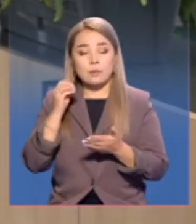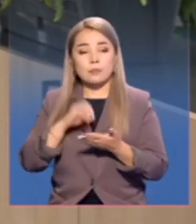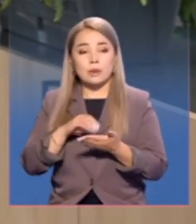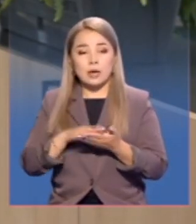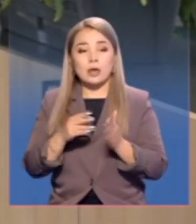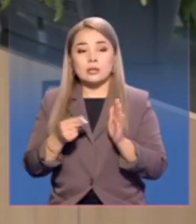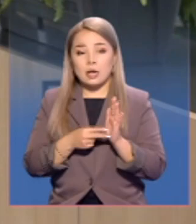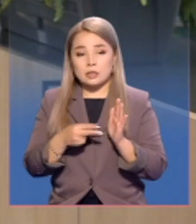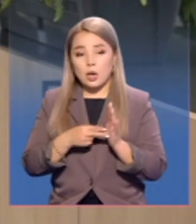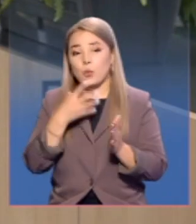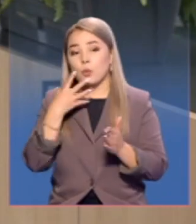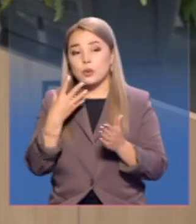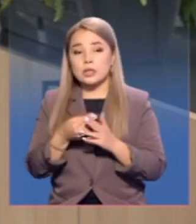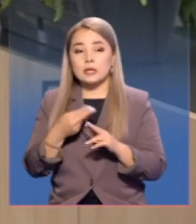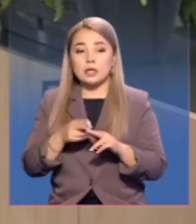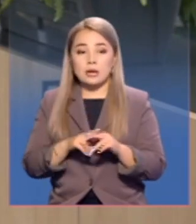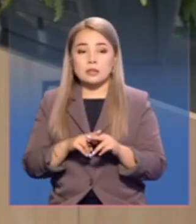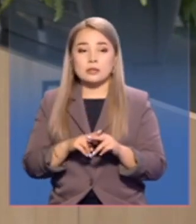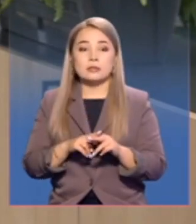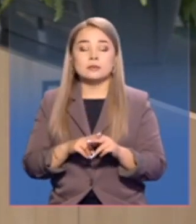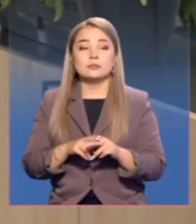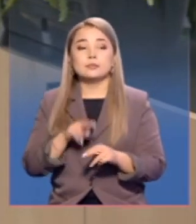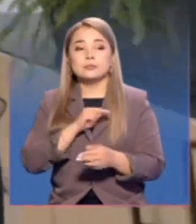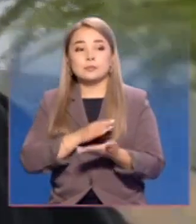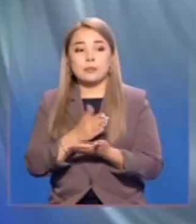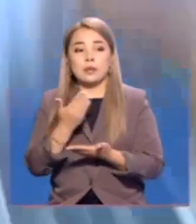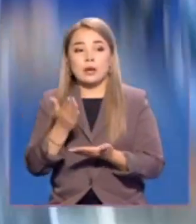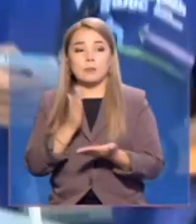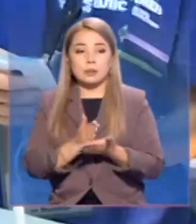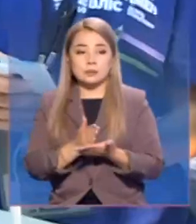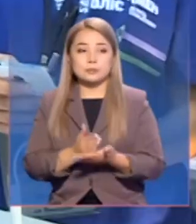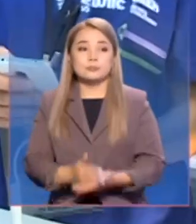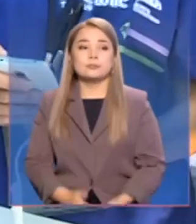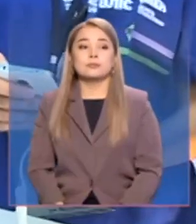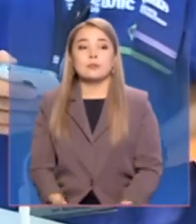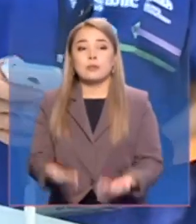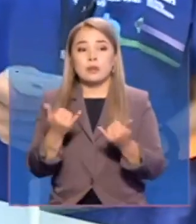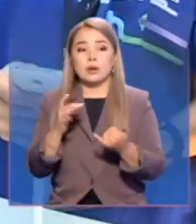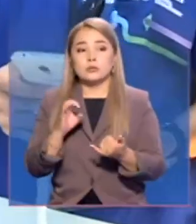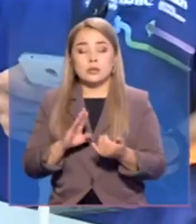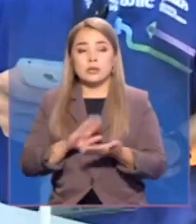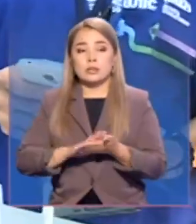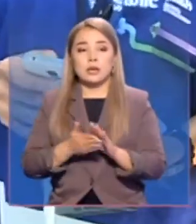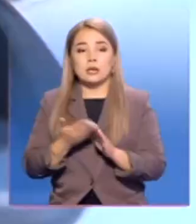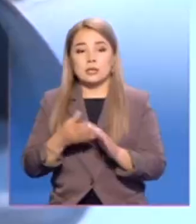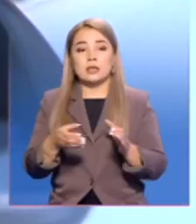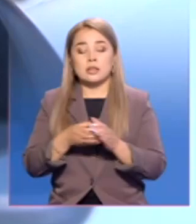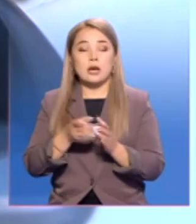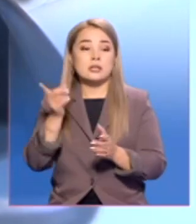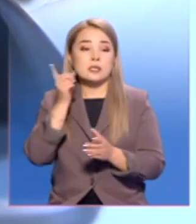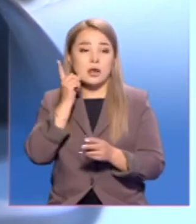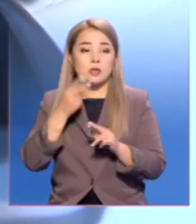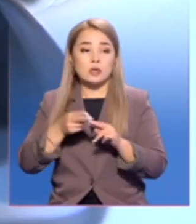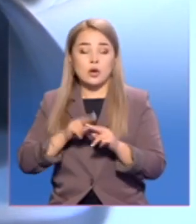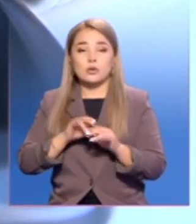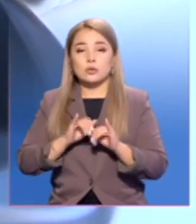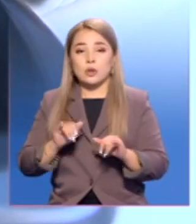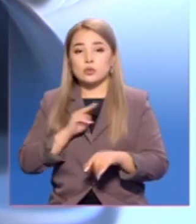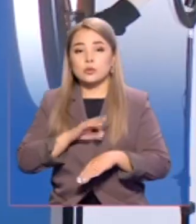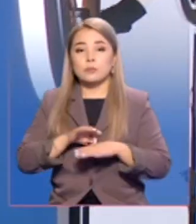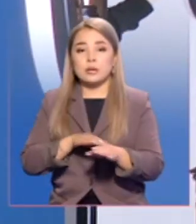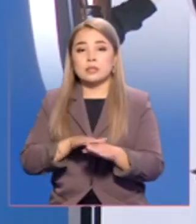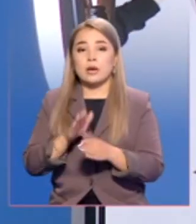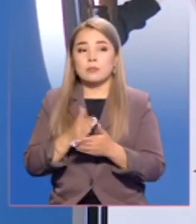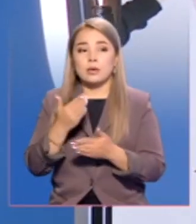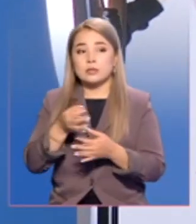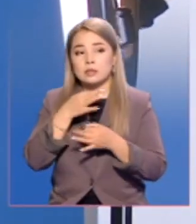бағалары және өзінің жаңағы қызметтері бар. Қазір әлеуметтік желілерде, смартфондарда жыл санап жетілдіріліп жатыр.